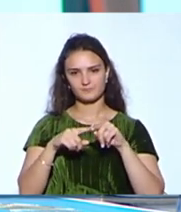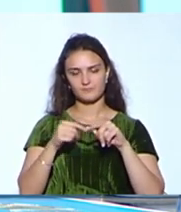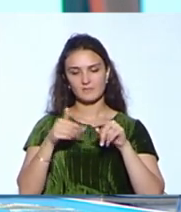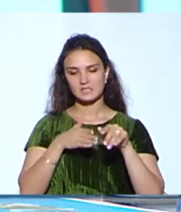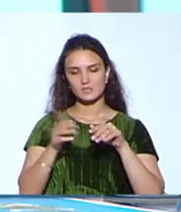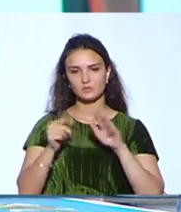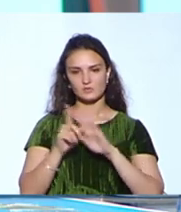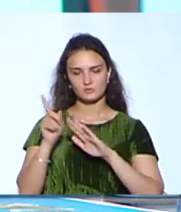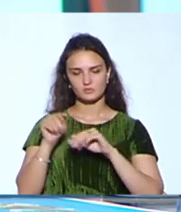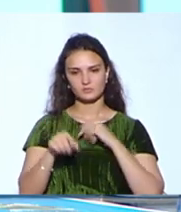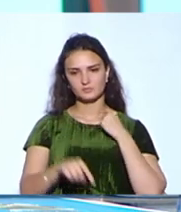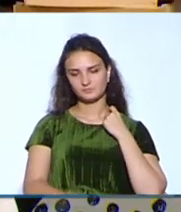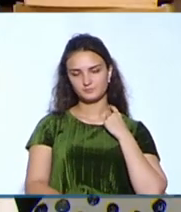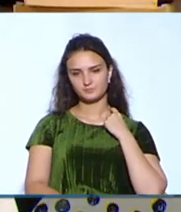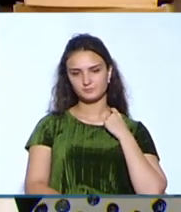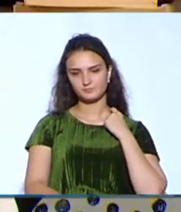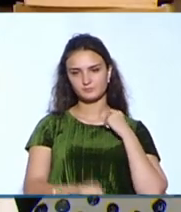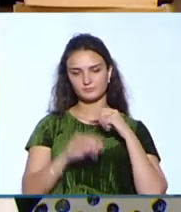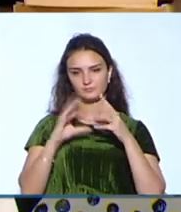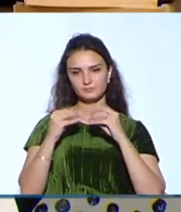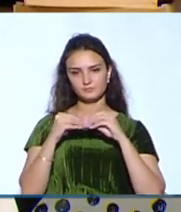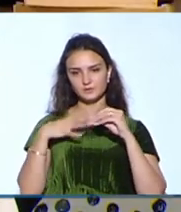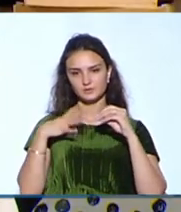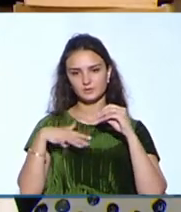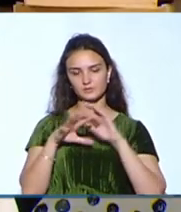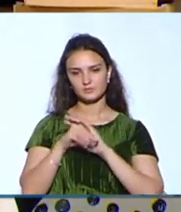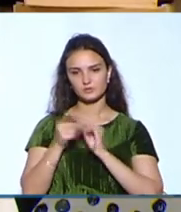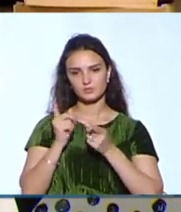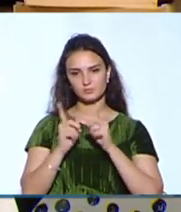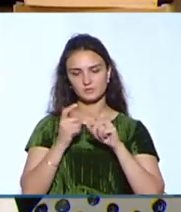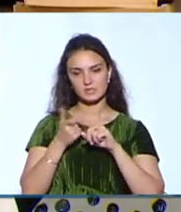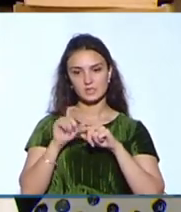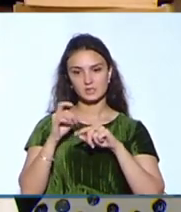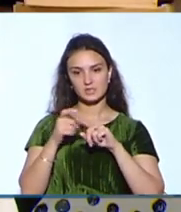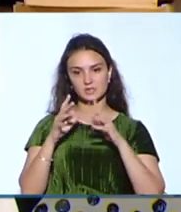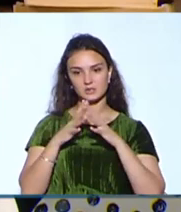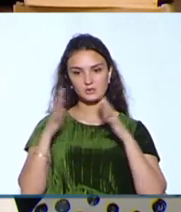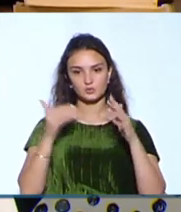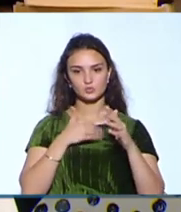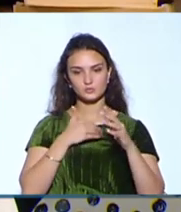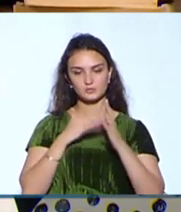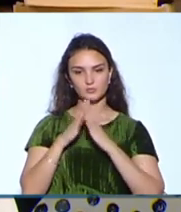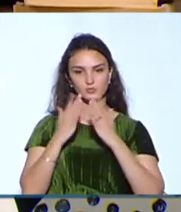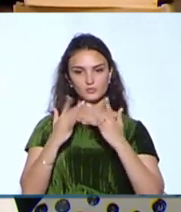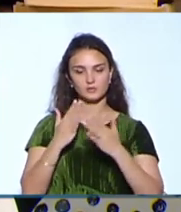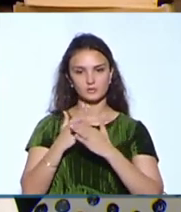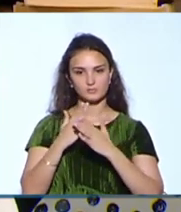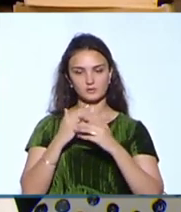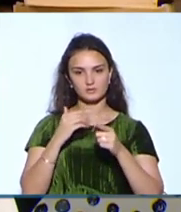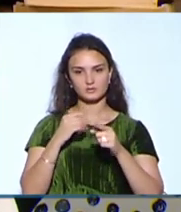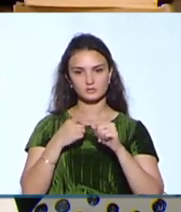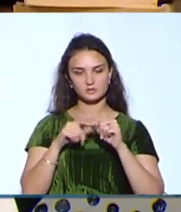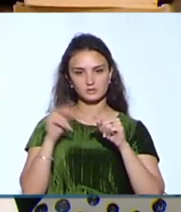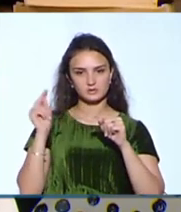გზაზე სიარული? იცით, სხვათაშორის საქართველოში ნამდვილად ძალიან დიდი სურვილი და მოთხოვნილება